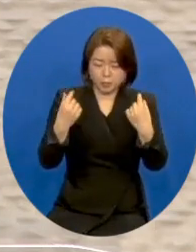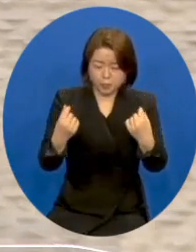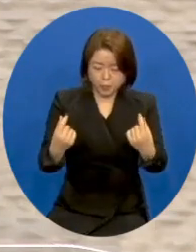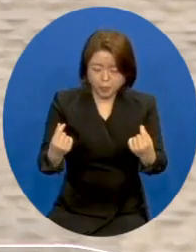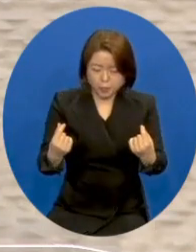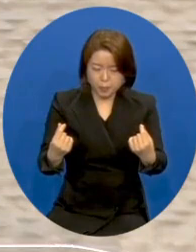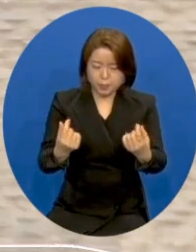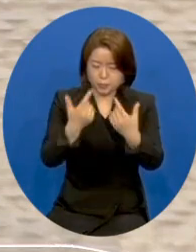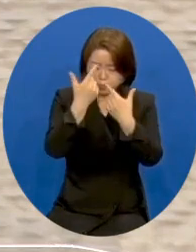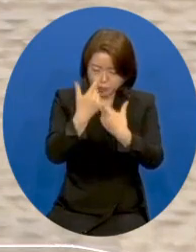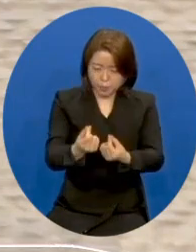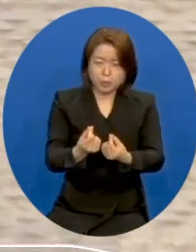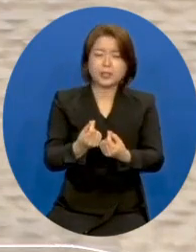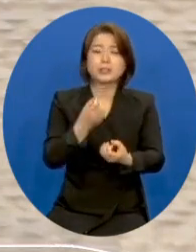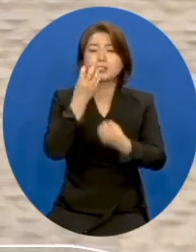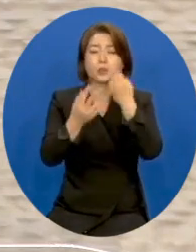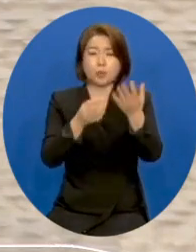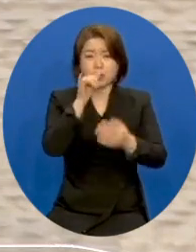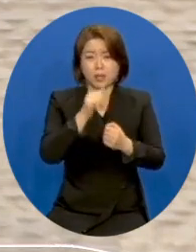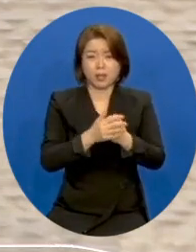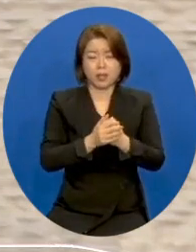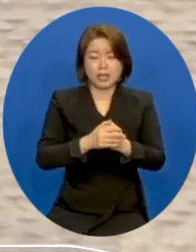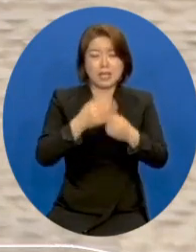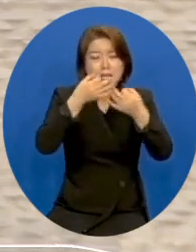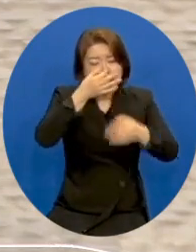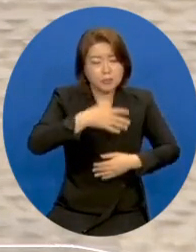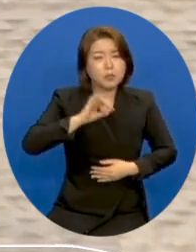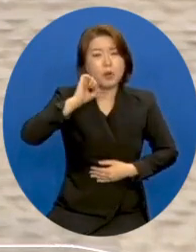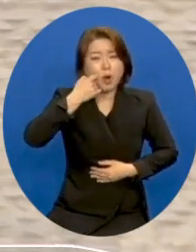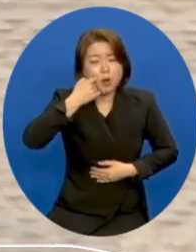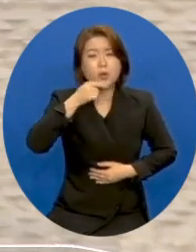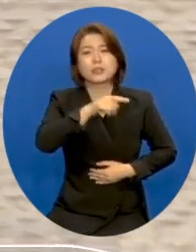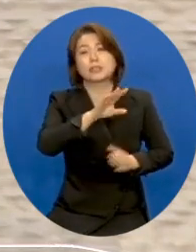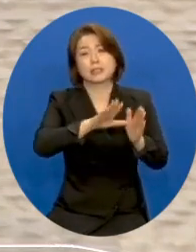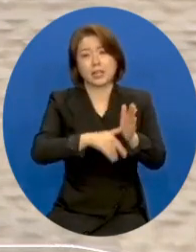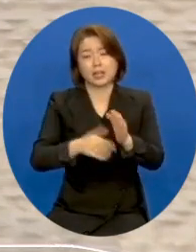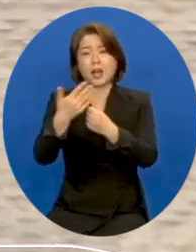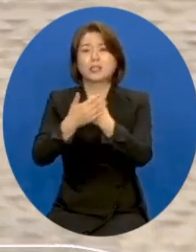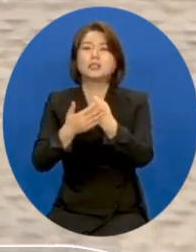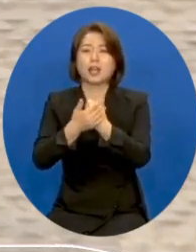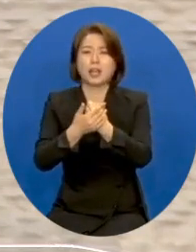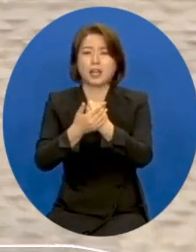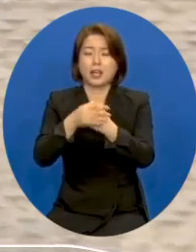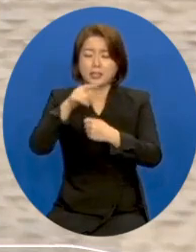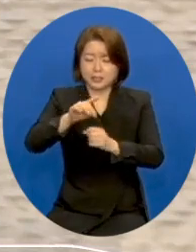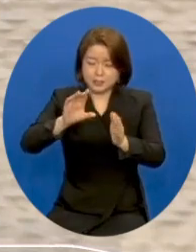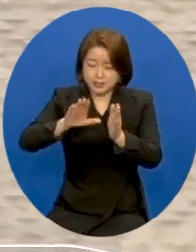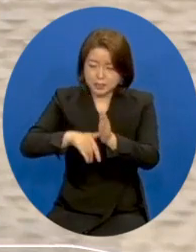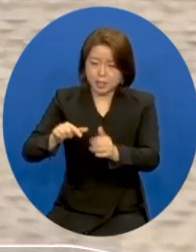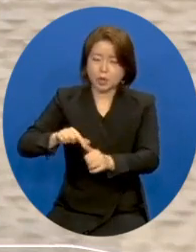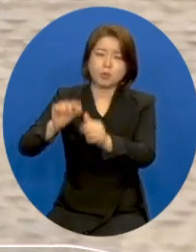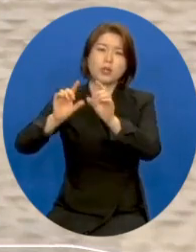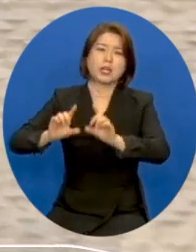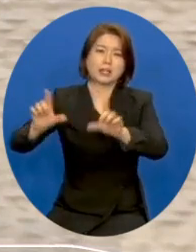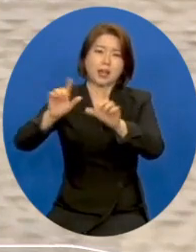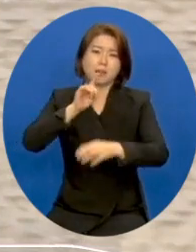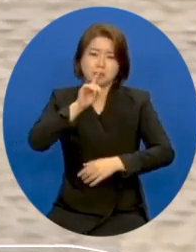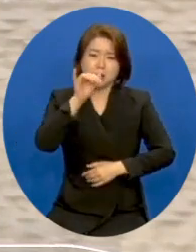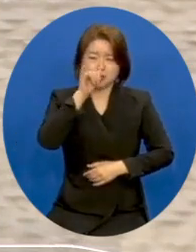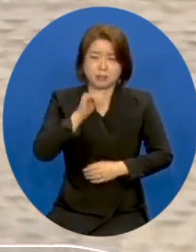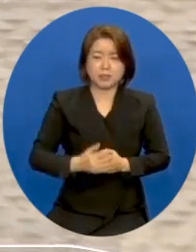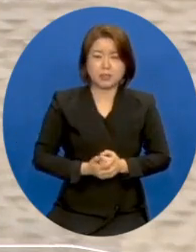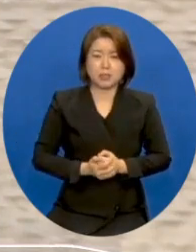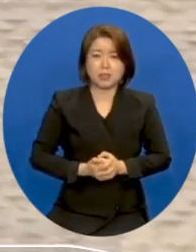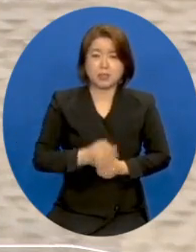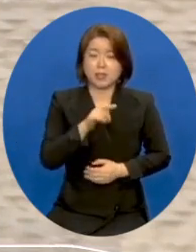고백입니다. 힘들고 어려웠던 그때가 은혜의 때요, 그때가 구원의 날이라는 것입니다. 이